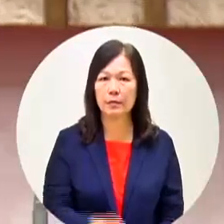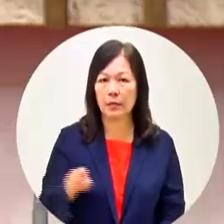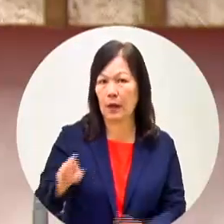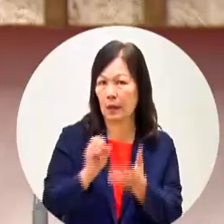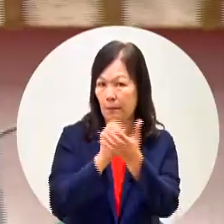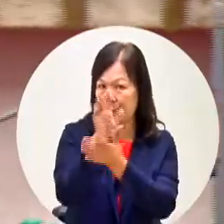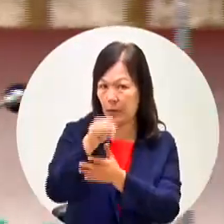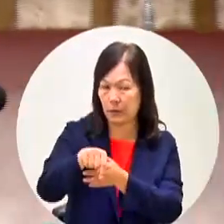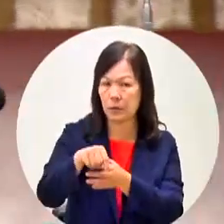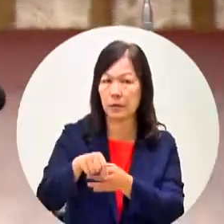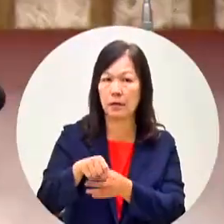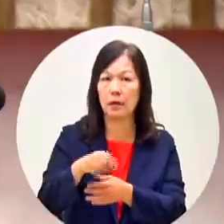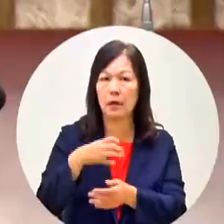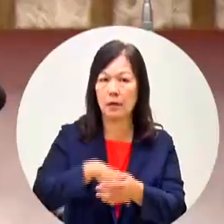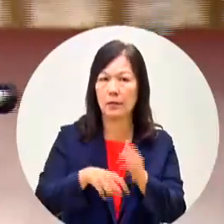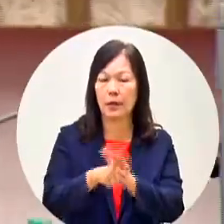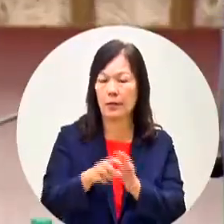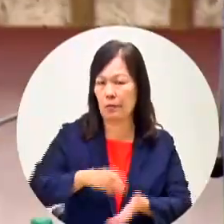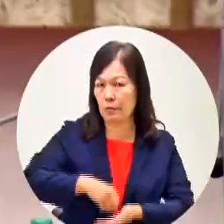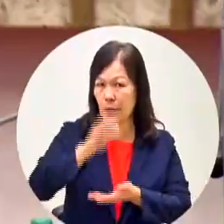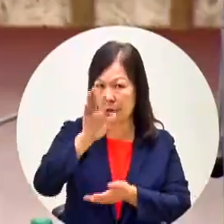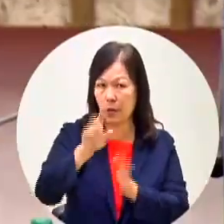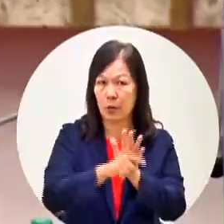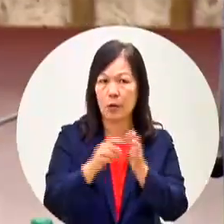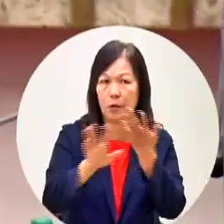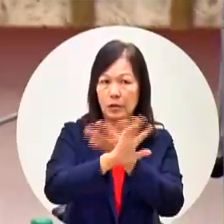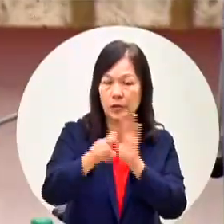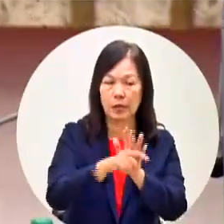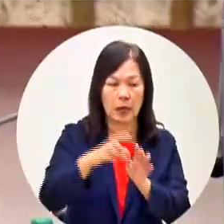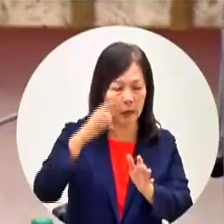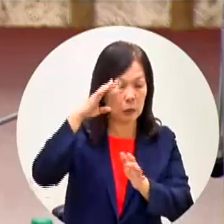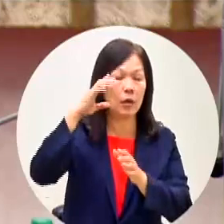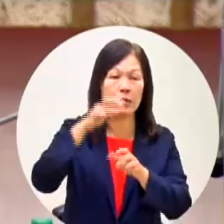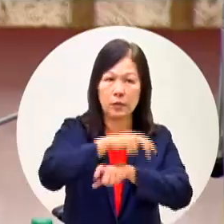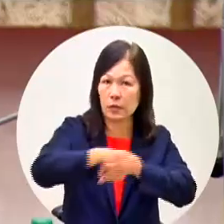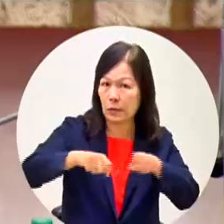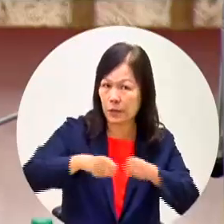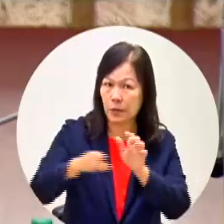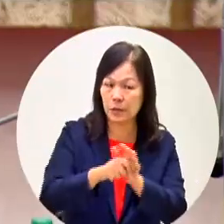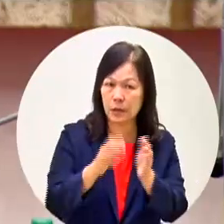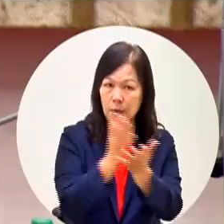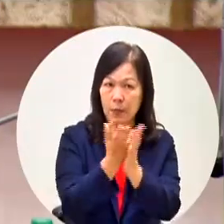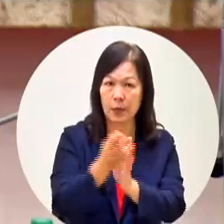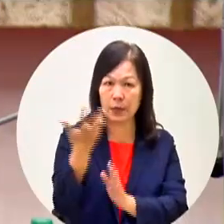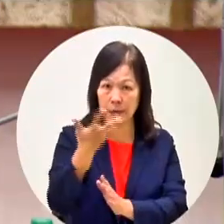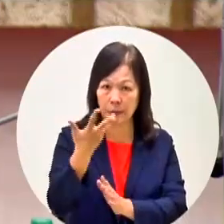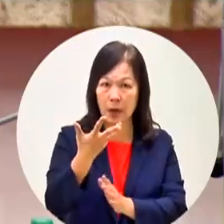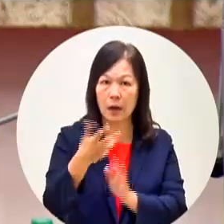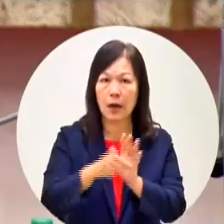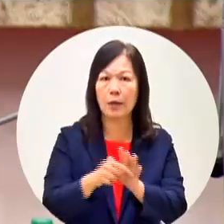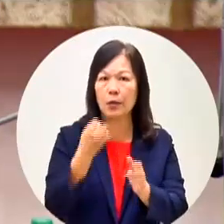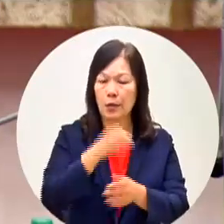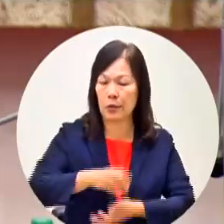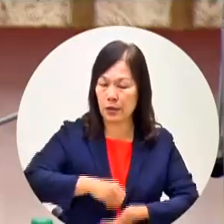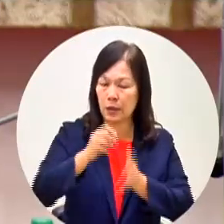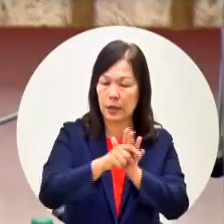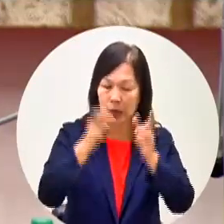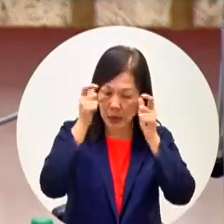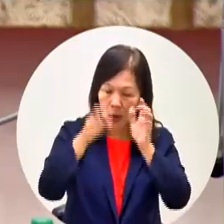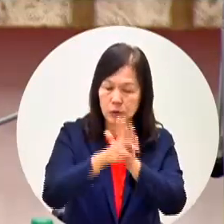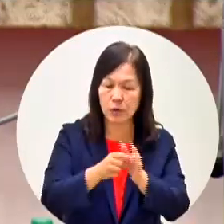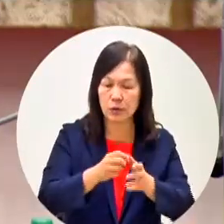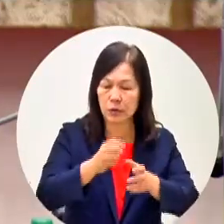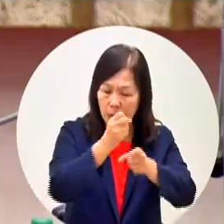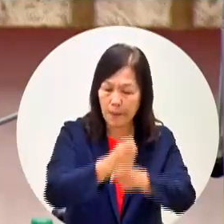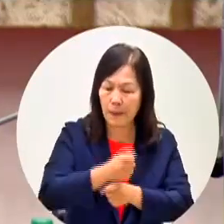到一个其他创新方案当中的第八条，就有讲到我们的高雄赛马产业。那我们就很好